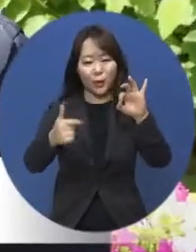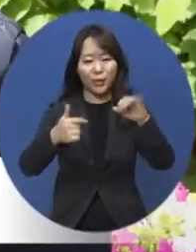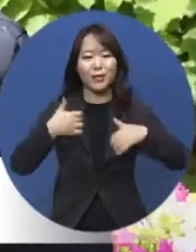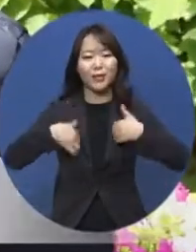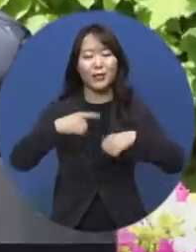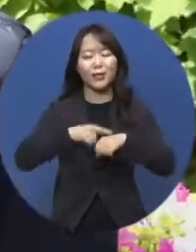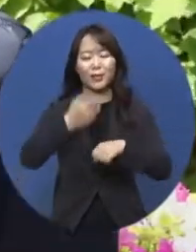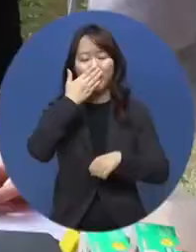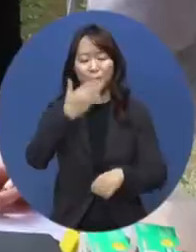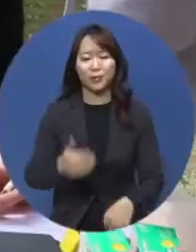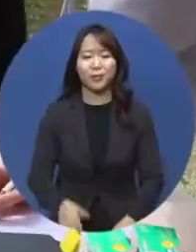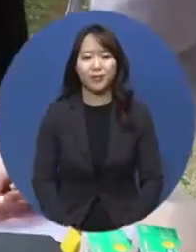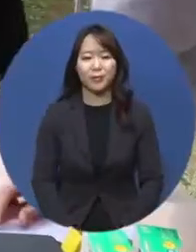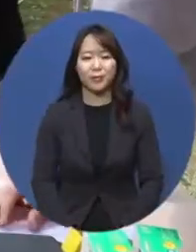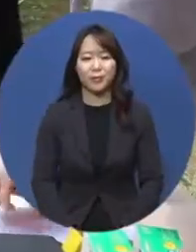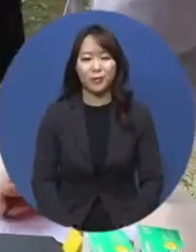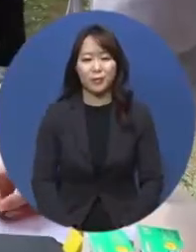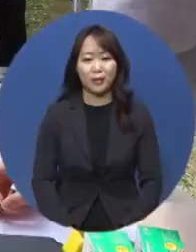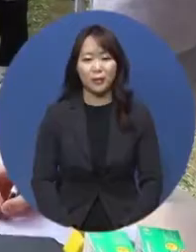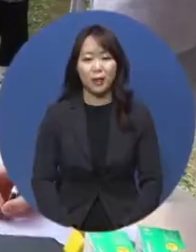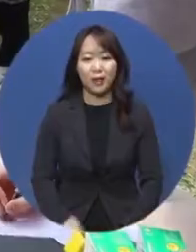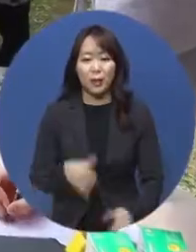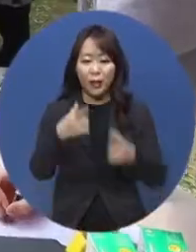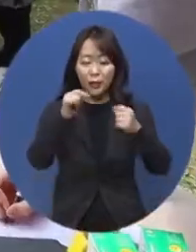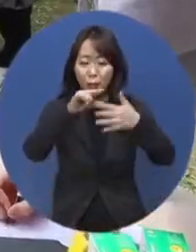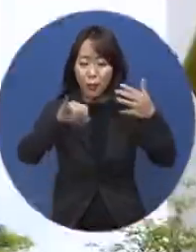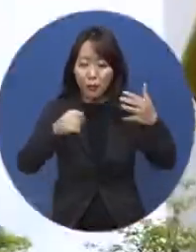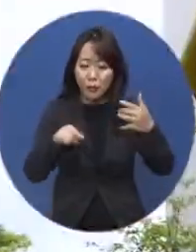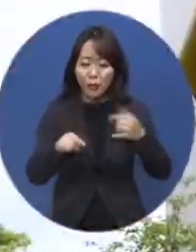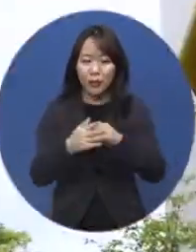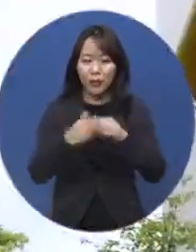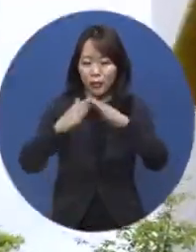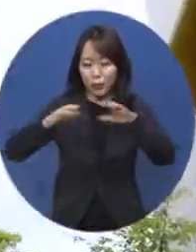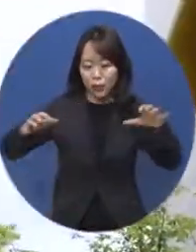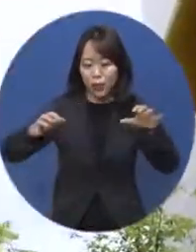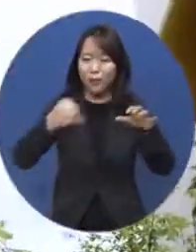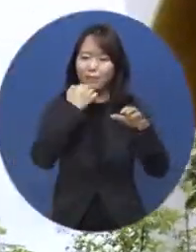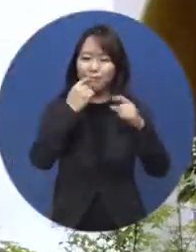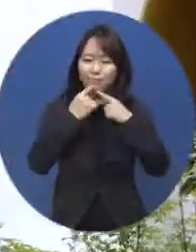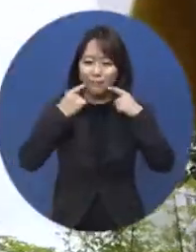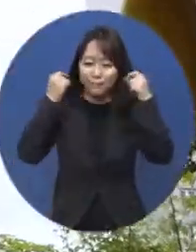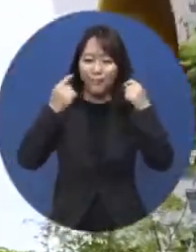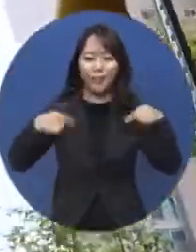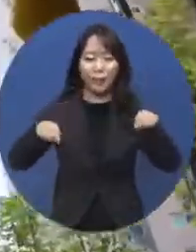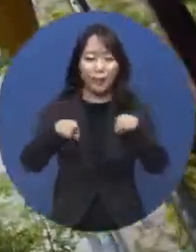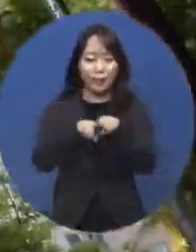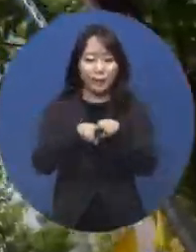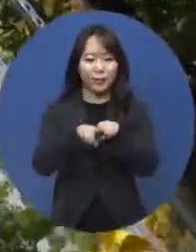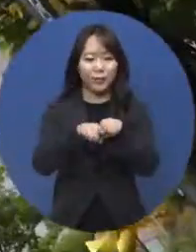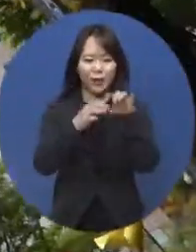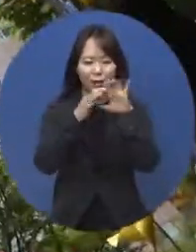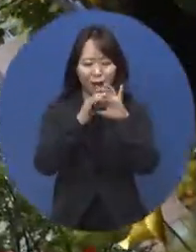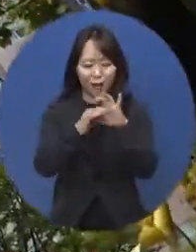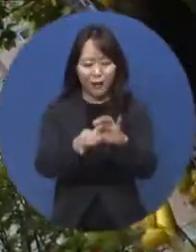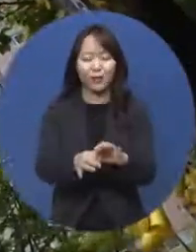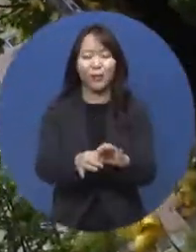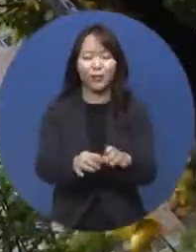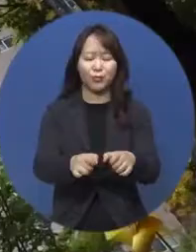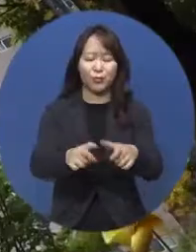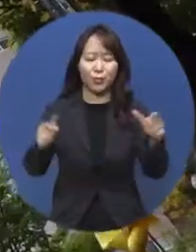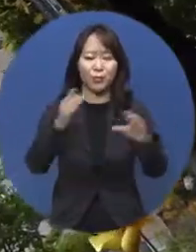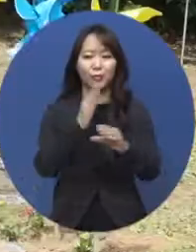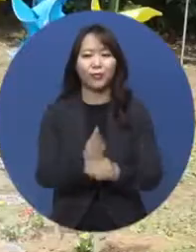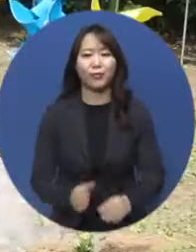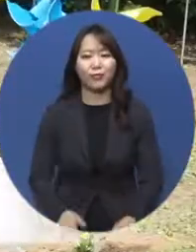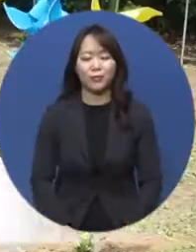즐거운 시간이었습니다. 1,000개의 마을 꿈 프로젝트는 이웃 간의 웃음소리와 함께 계속해서 커져가고